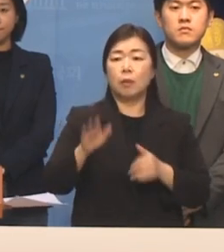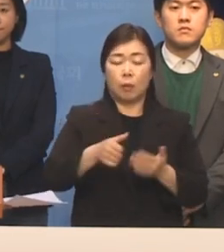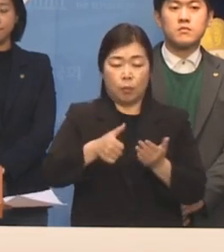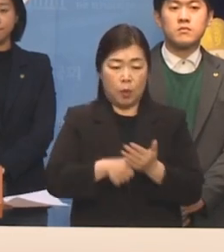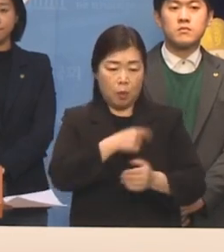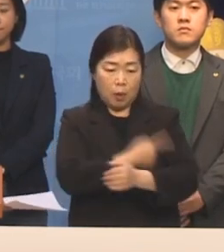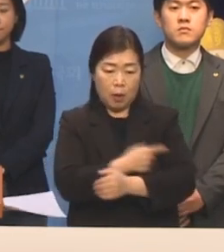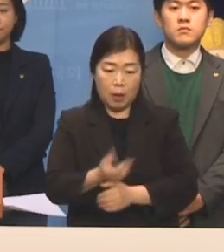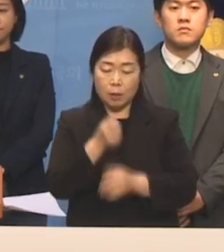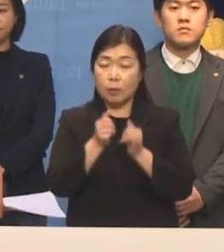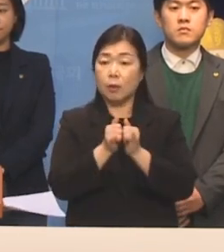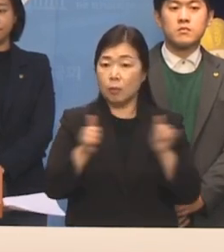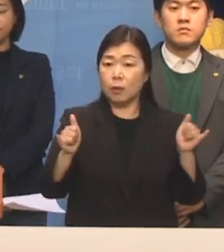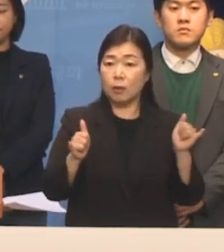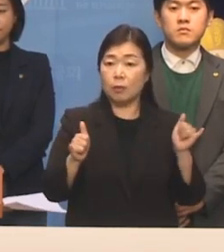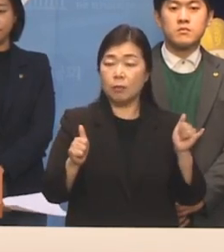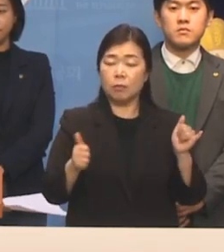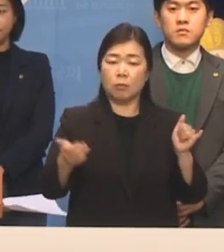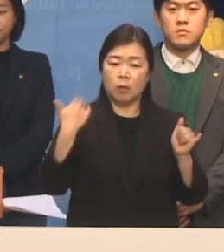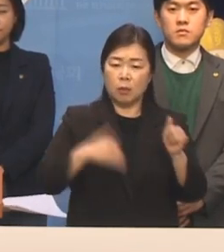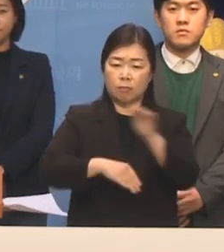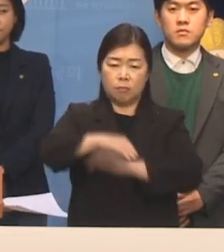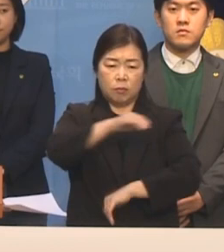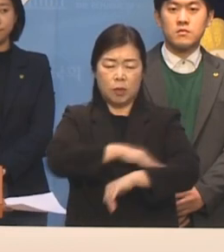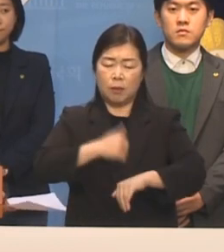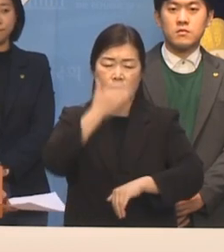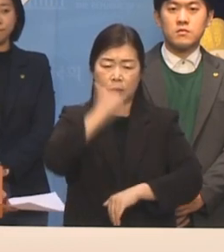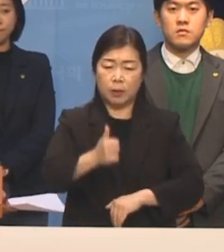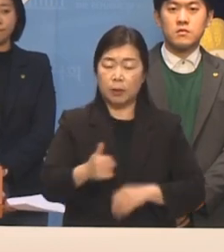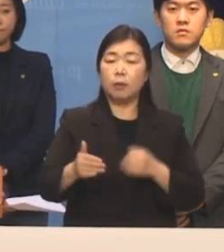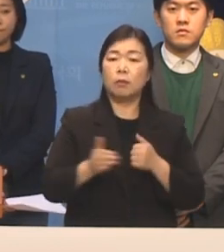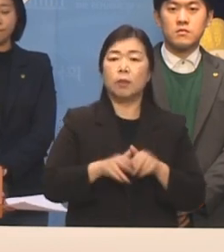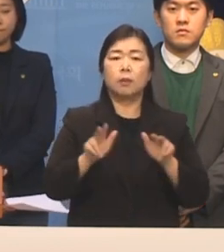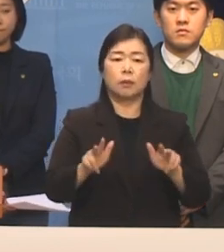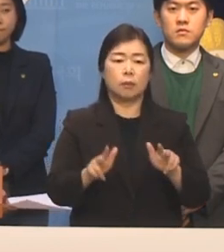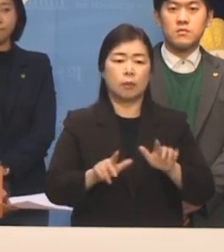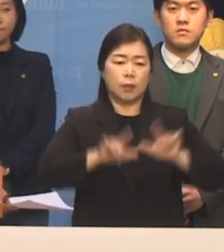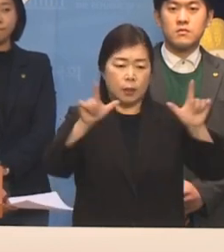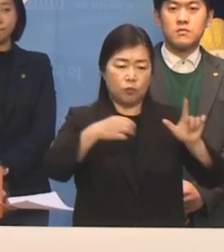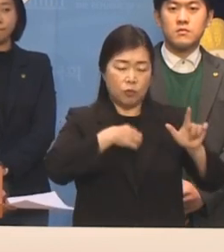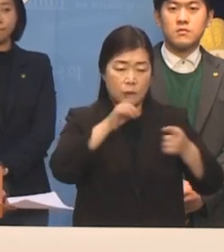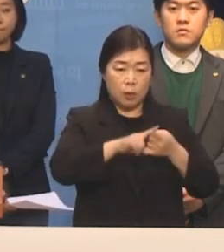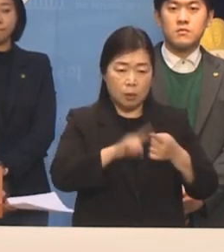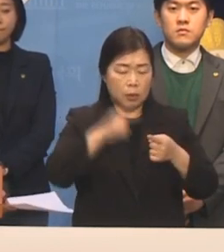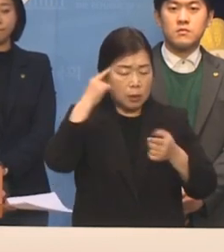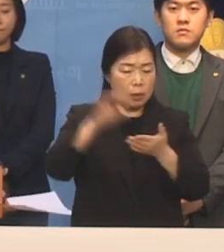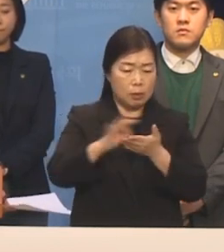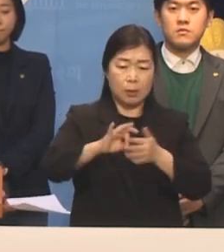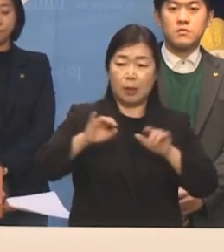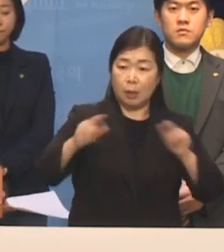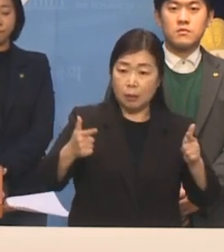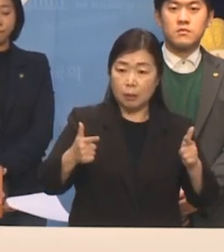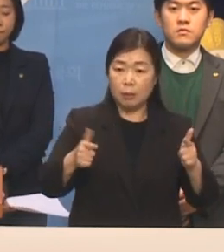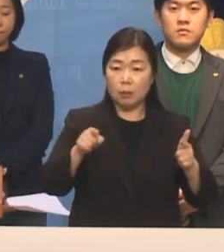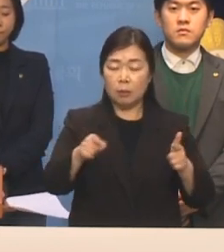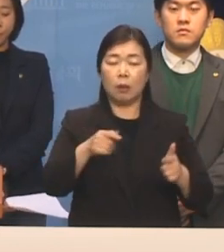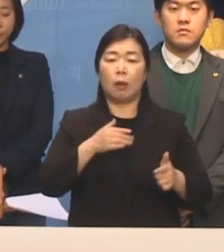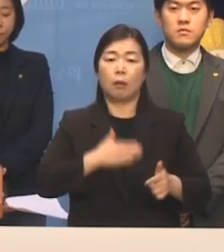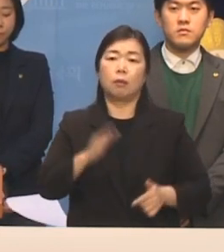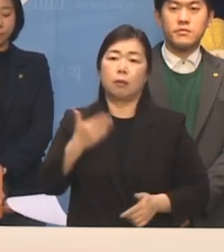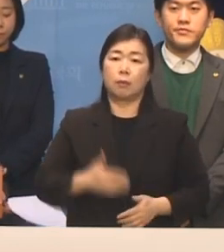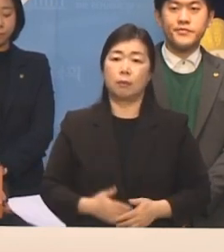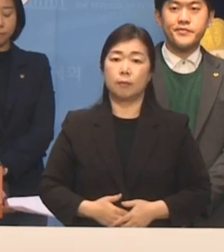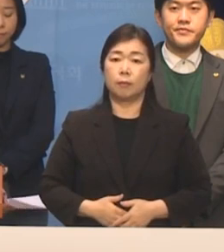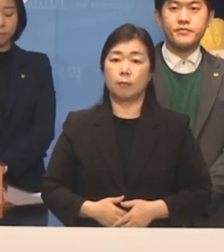기후유권자들이 존재하는데도 기존의 양당 기득권 정치가 이를 외면해왔다는 사실을 보여주는 것입니다.